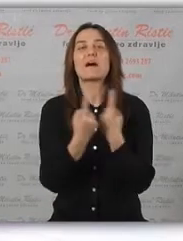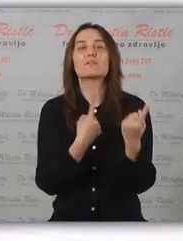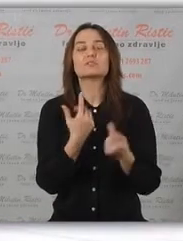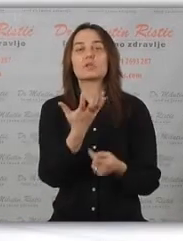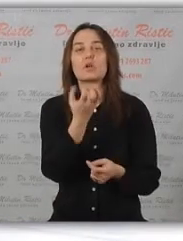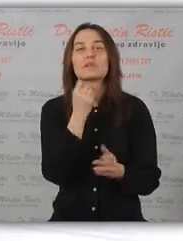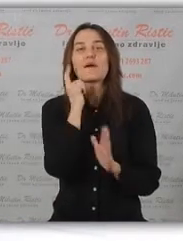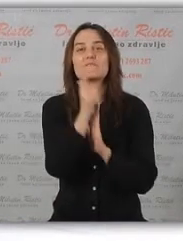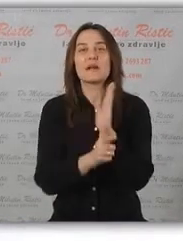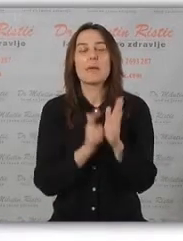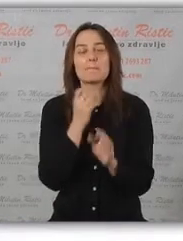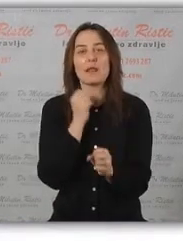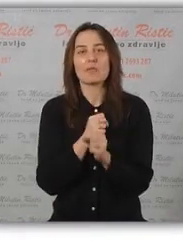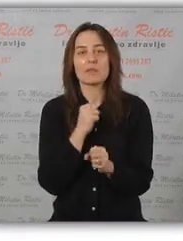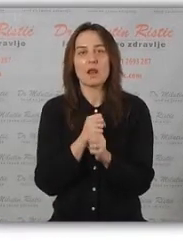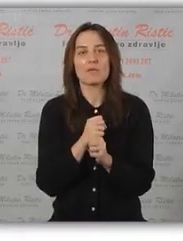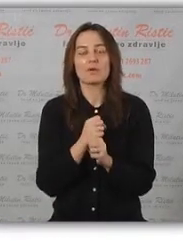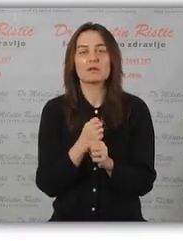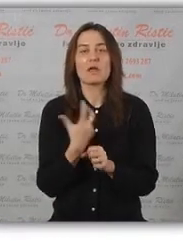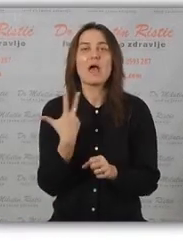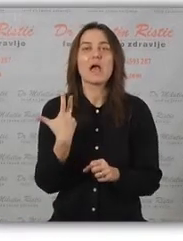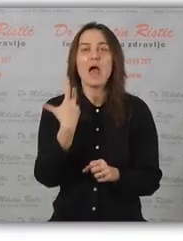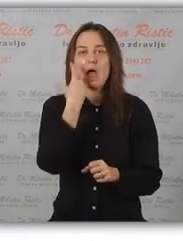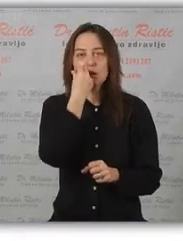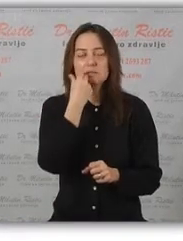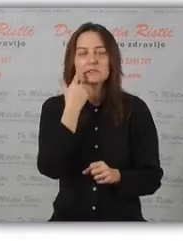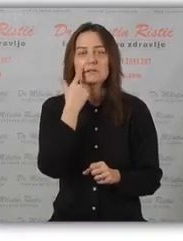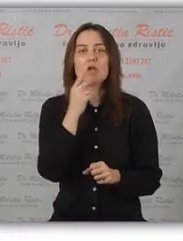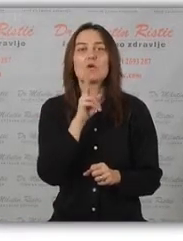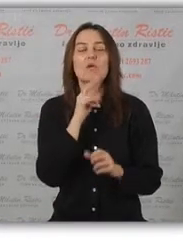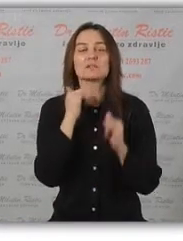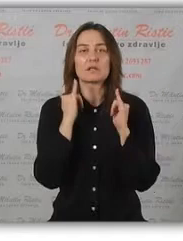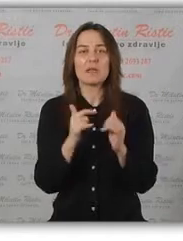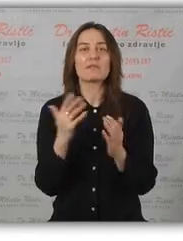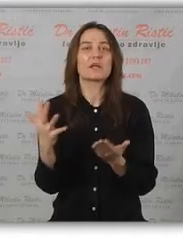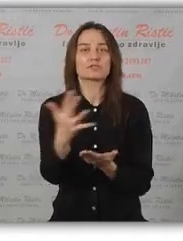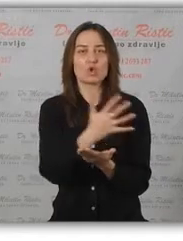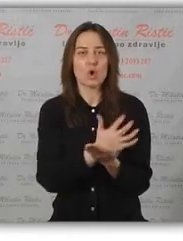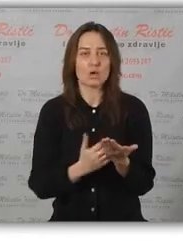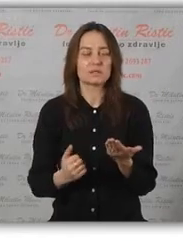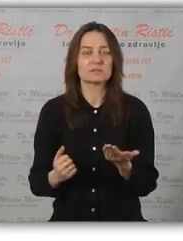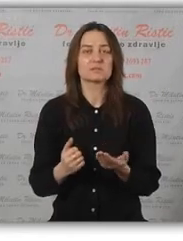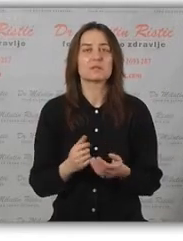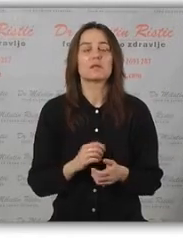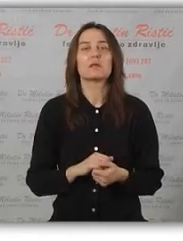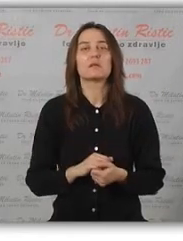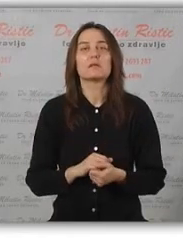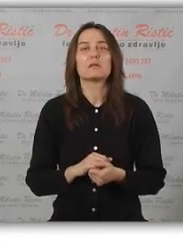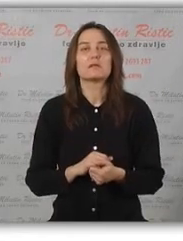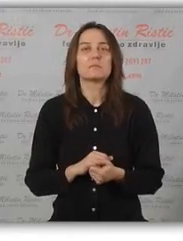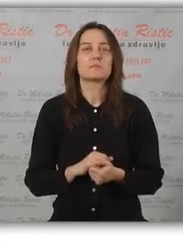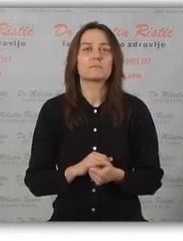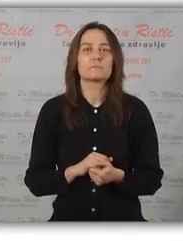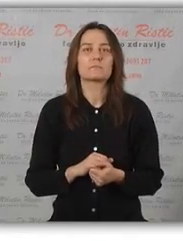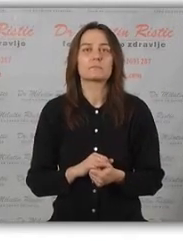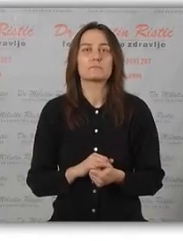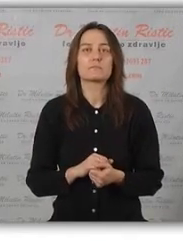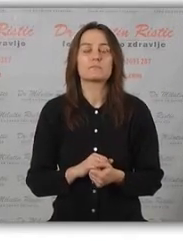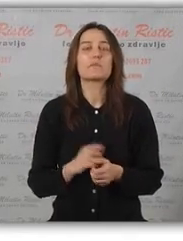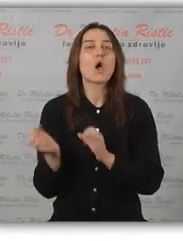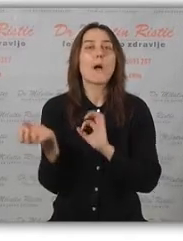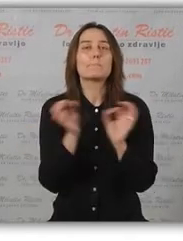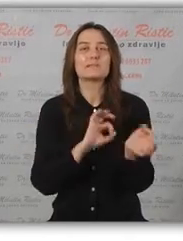od vremena delovanja, anestetici koji se danas koriste, odnosno anestetički rastvori u današnje